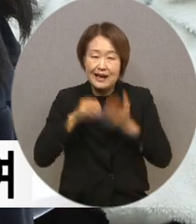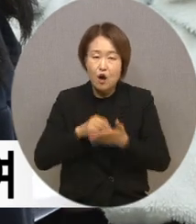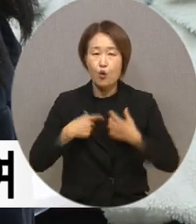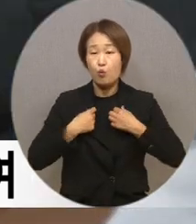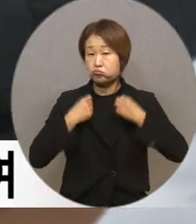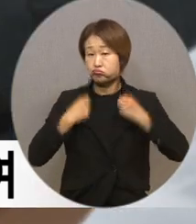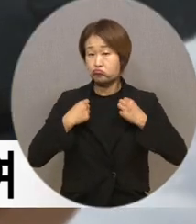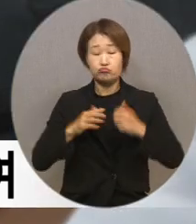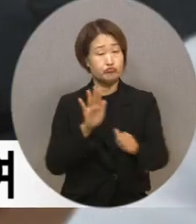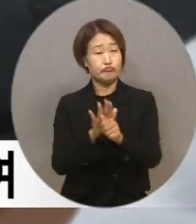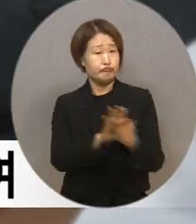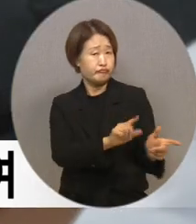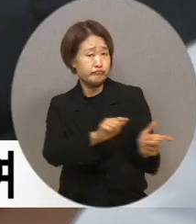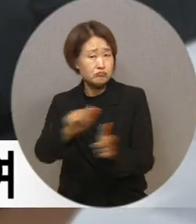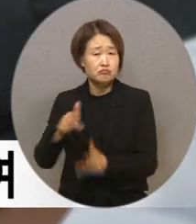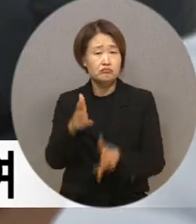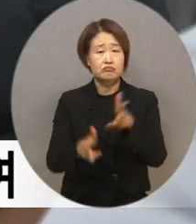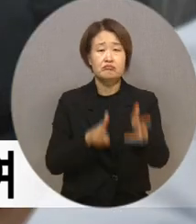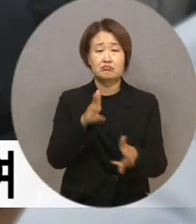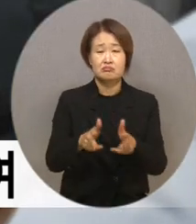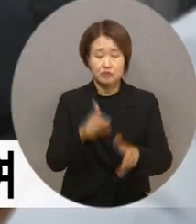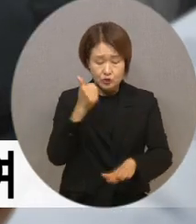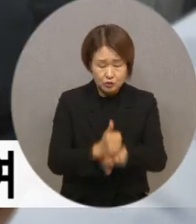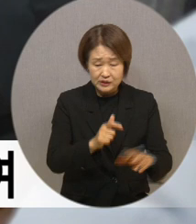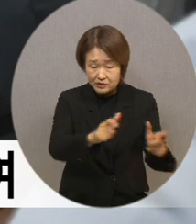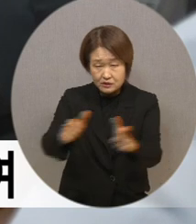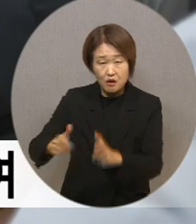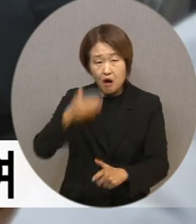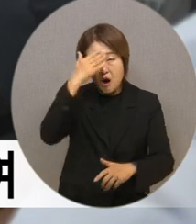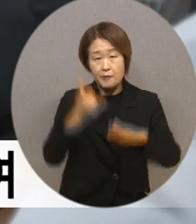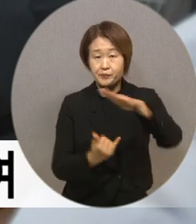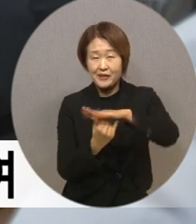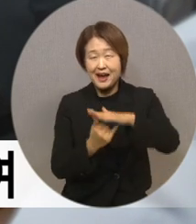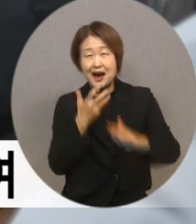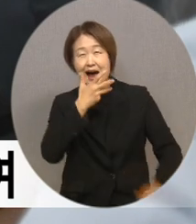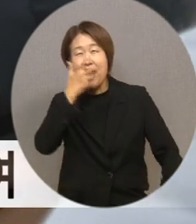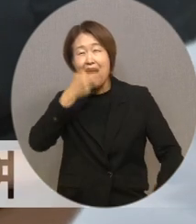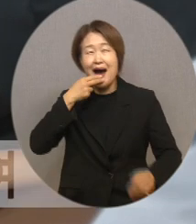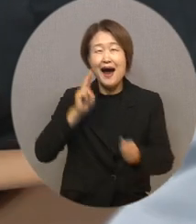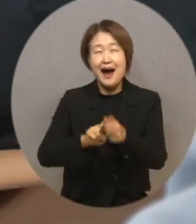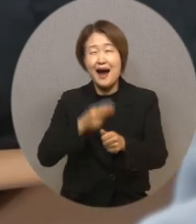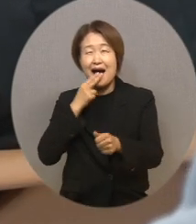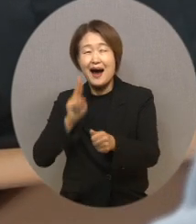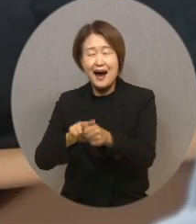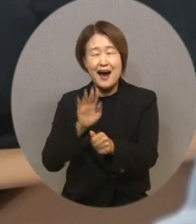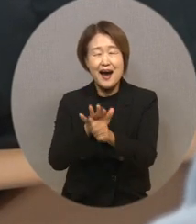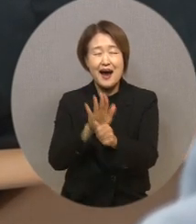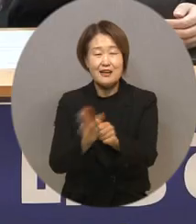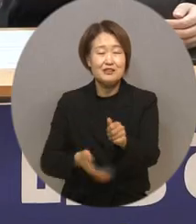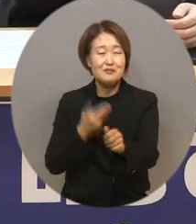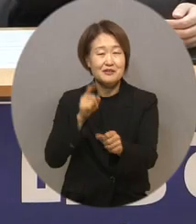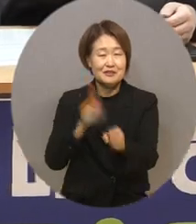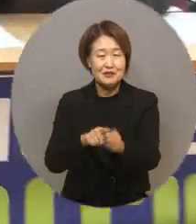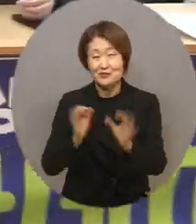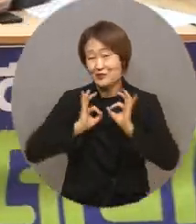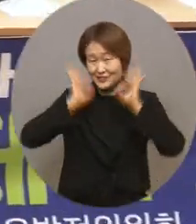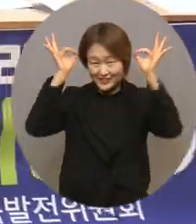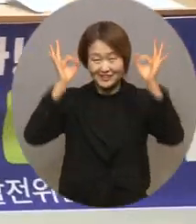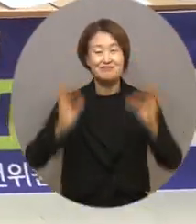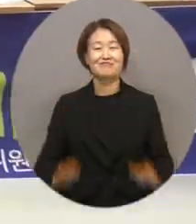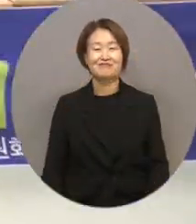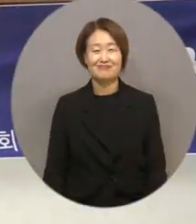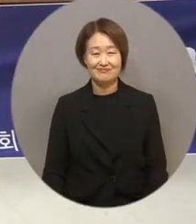지원 등 다양한 사업으로 지역 청소년의 꿈을 향한 도전에 이바지하고 있습니다. 복지TV